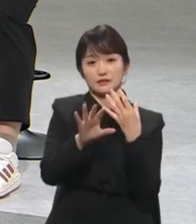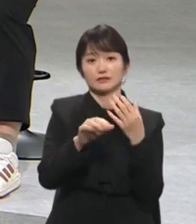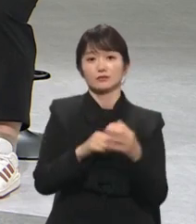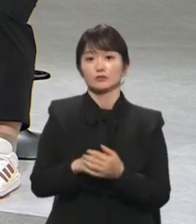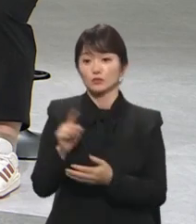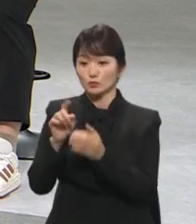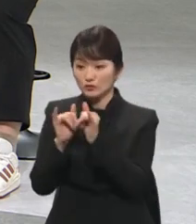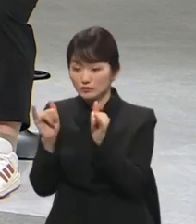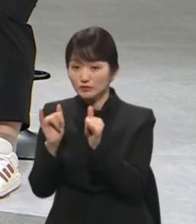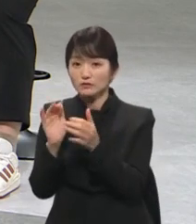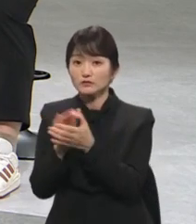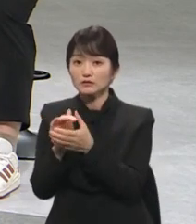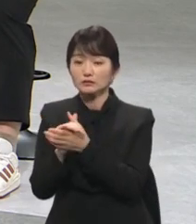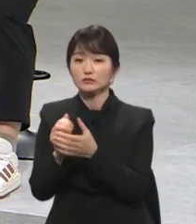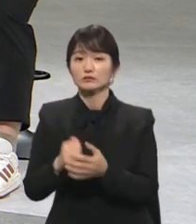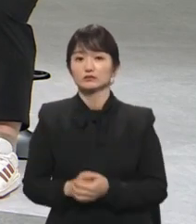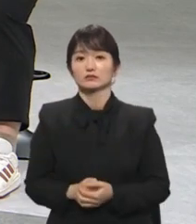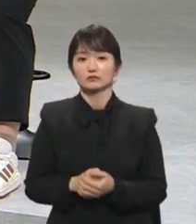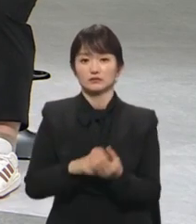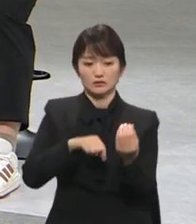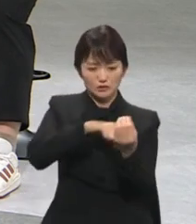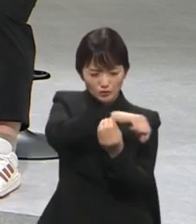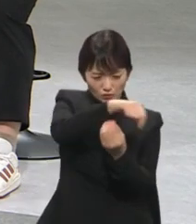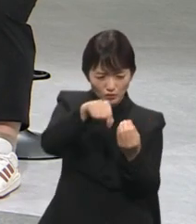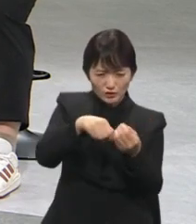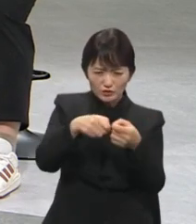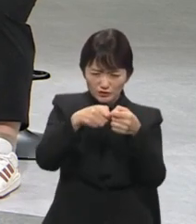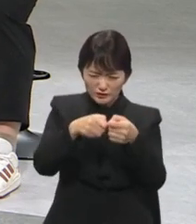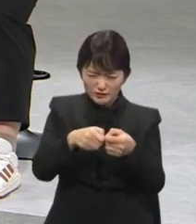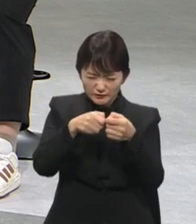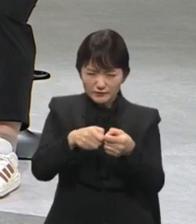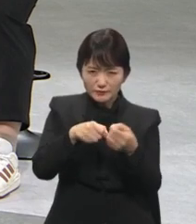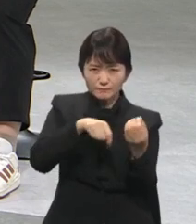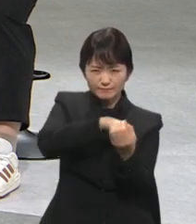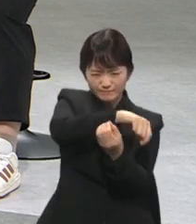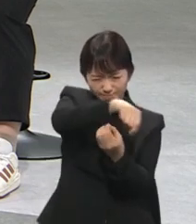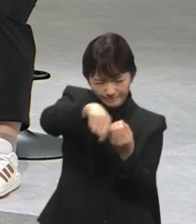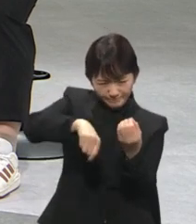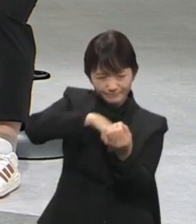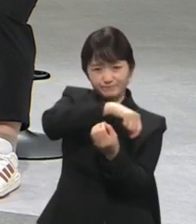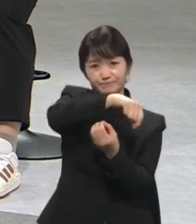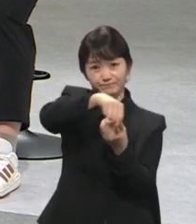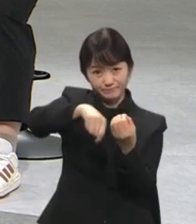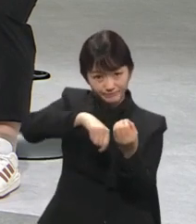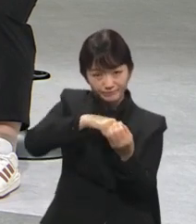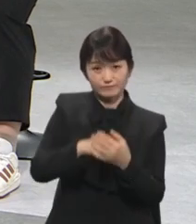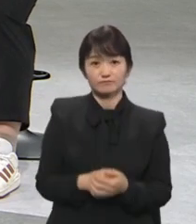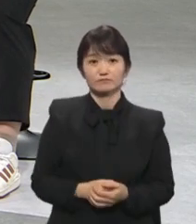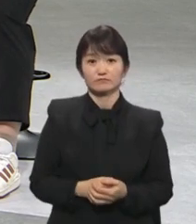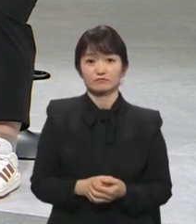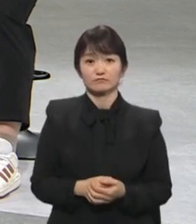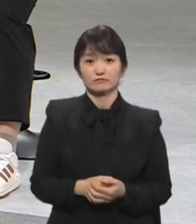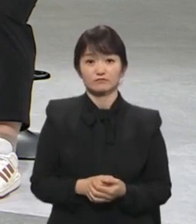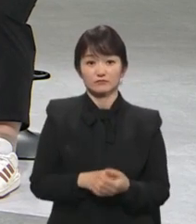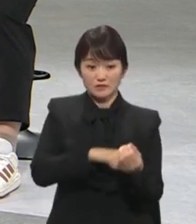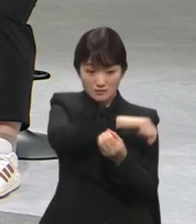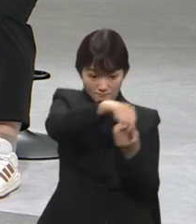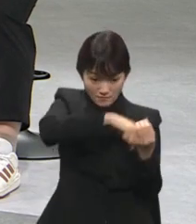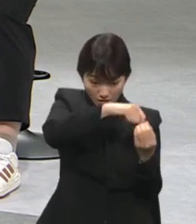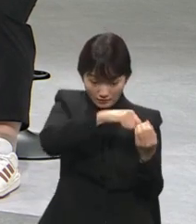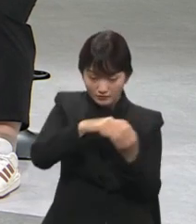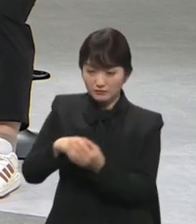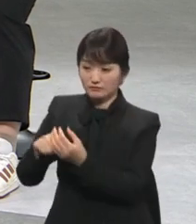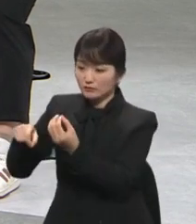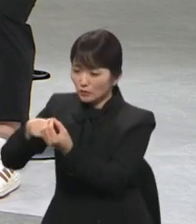사람이 어떤 친구가 코일을 촘촘히 갚는다는 정답을 쓴 거예요 많이 갚는다 촘촘히 갚는다 촘촘해